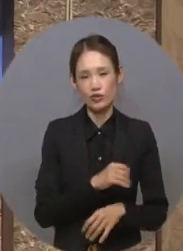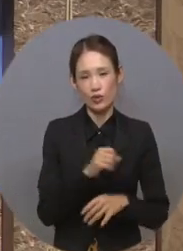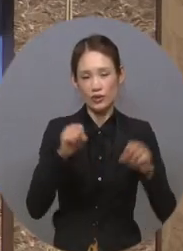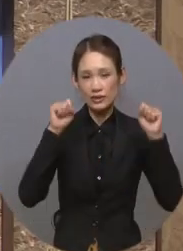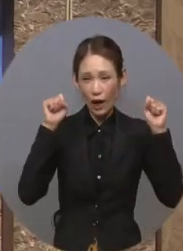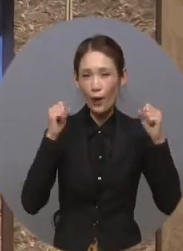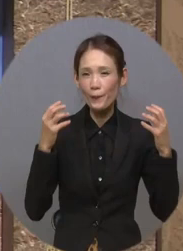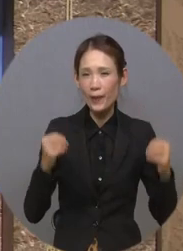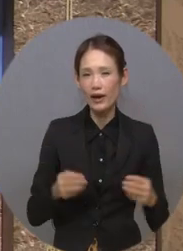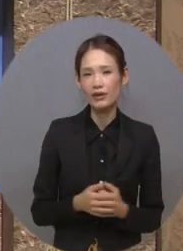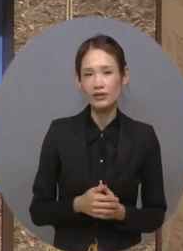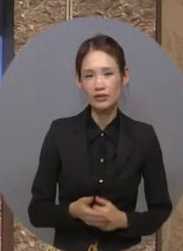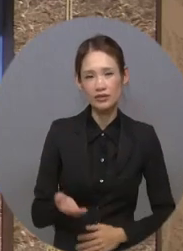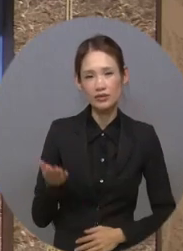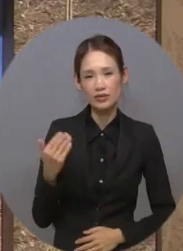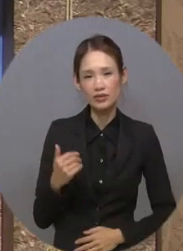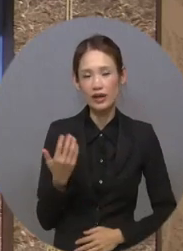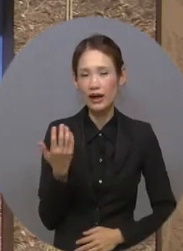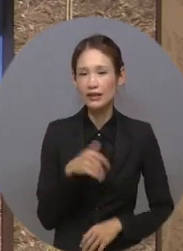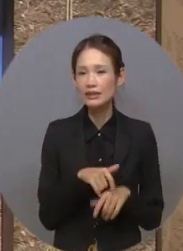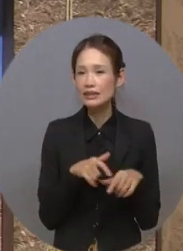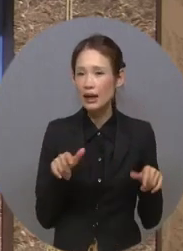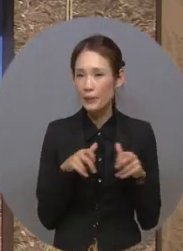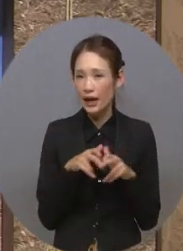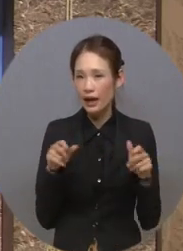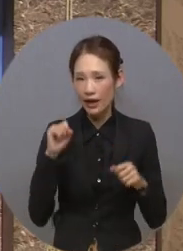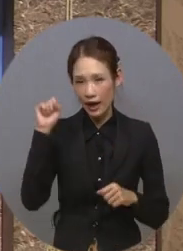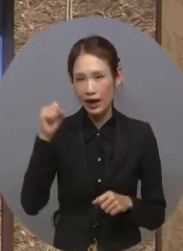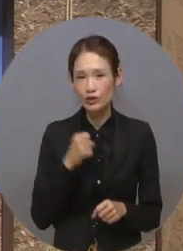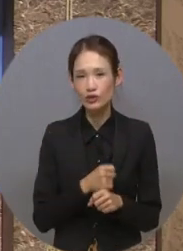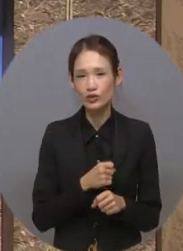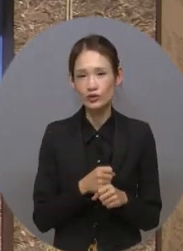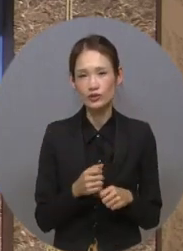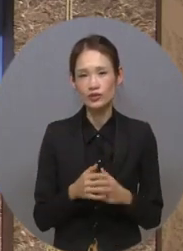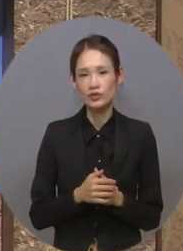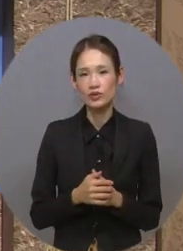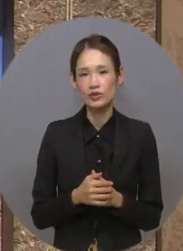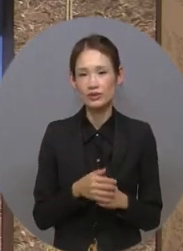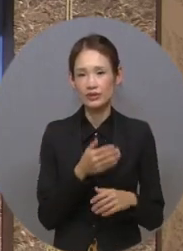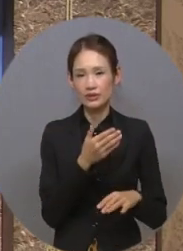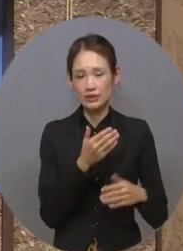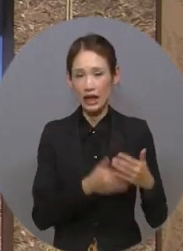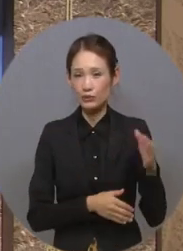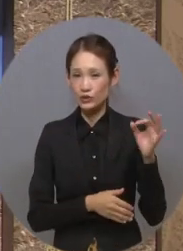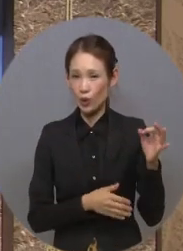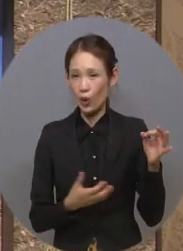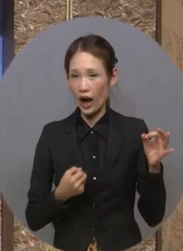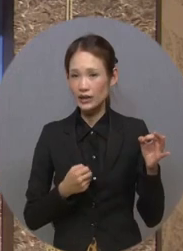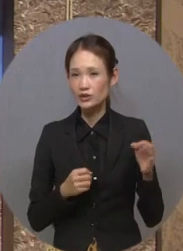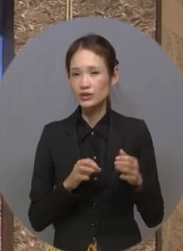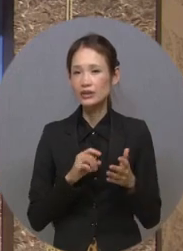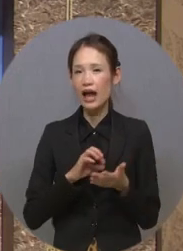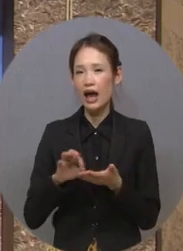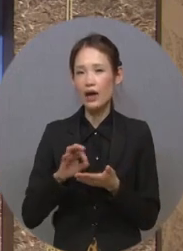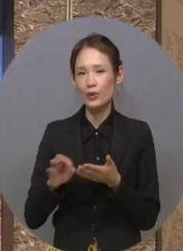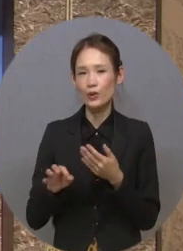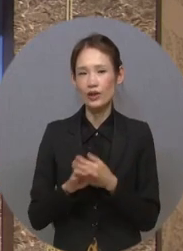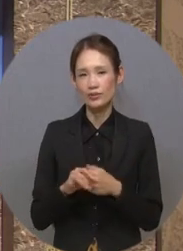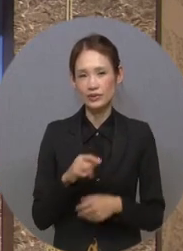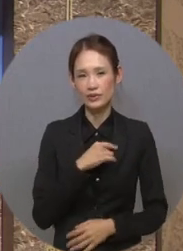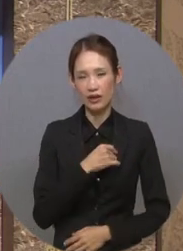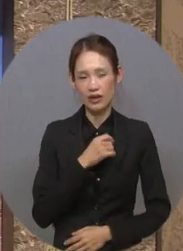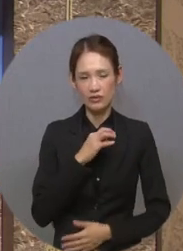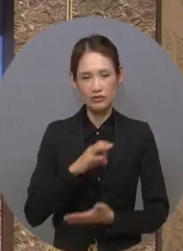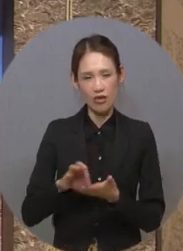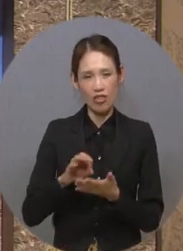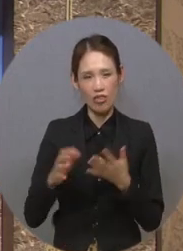많이 하시는데 그전에 뭐 일반 체육회에서 남는 돈으로 다 좀 띄워주면 그걸로 다 장애인들이 예산을 쓰고 그랬었어요. 네.